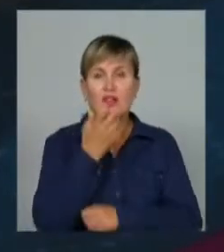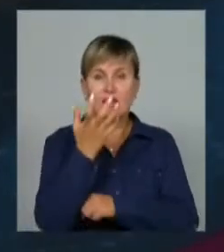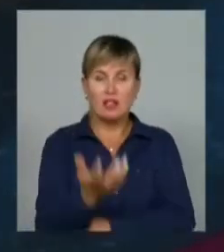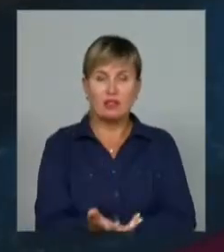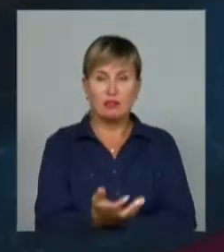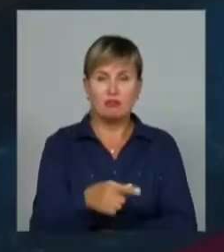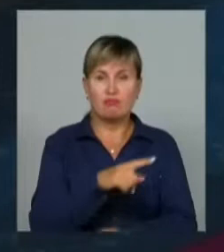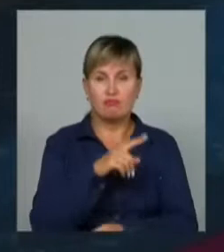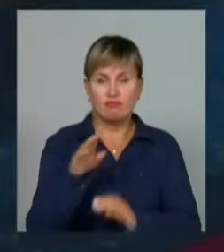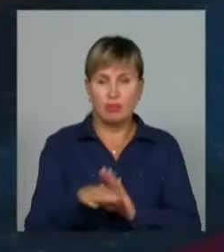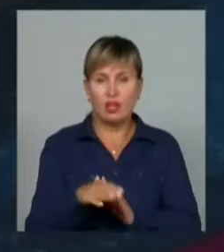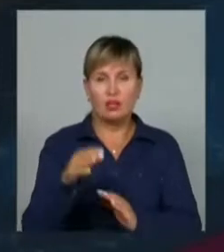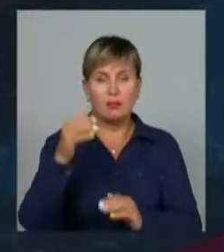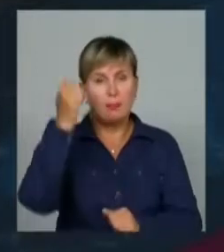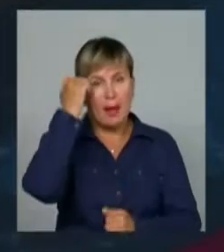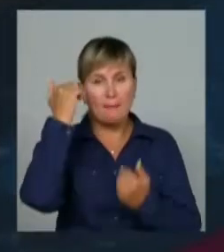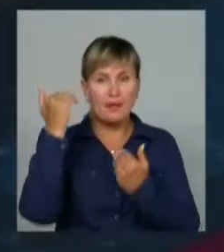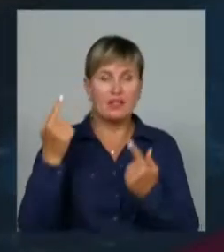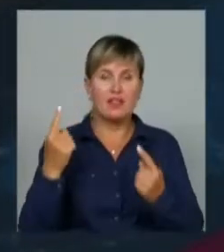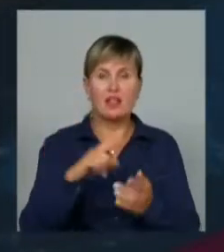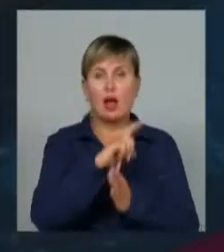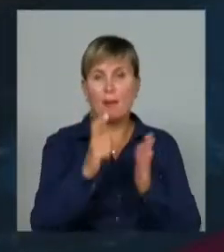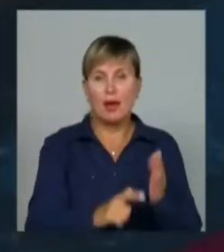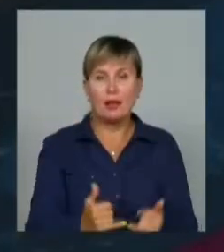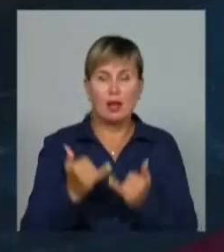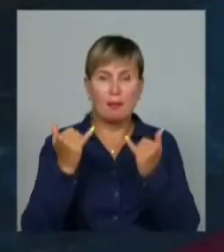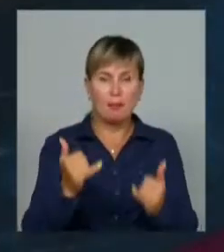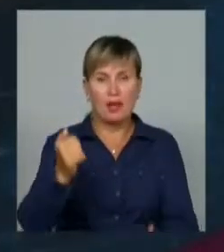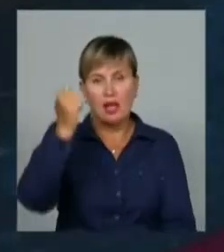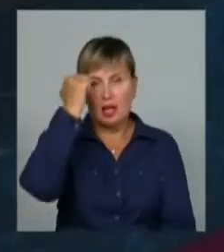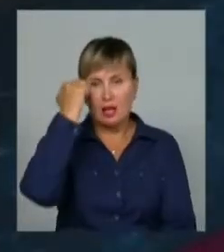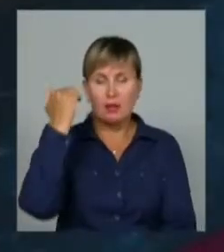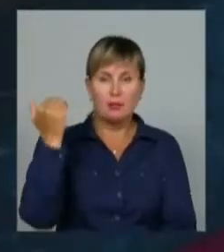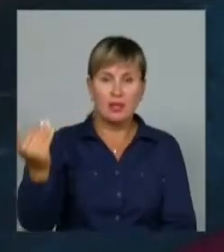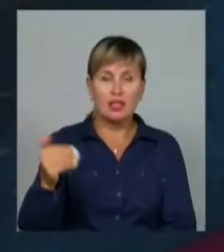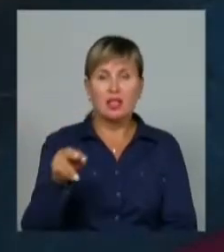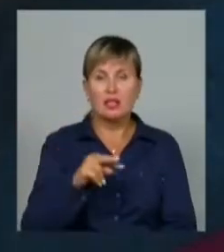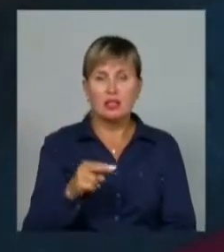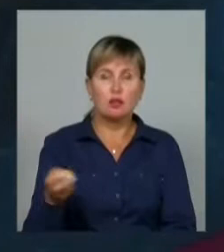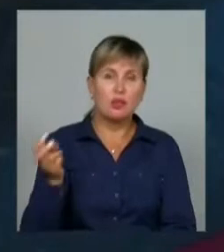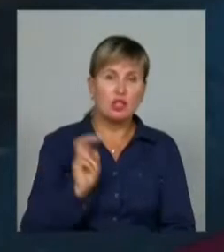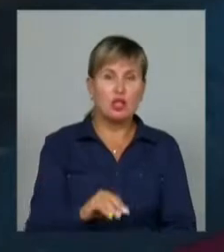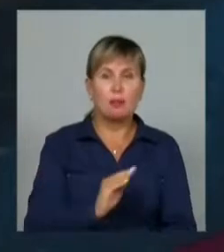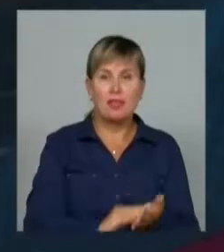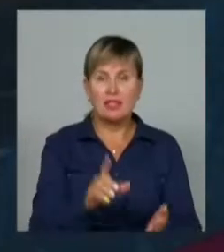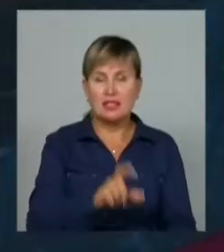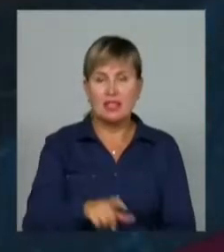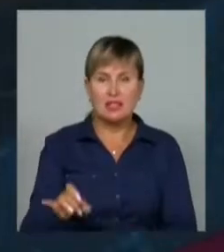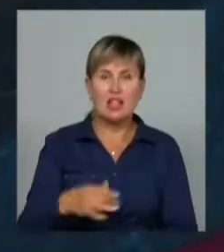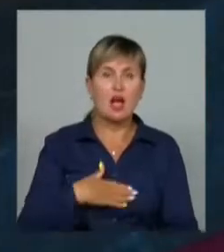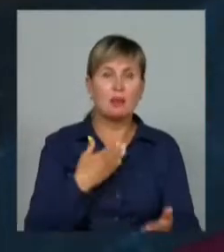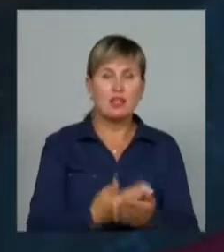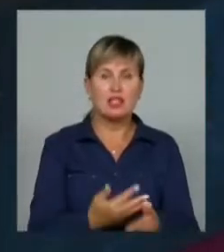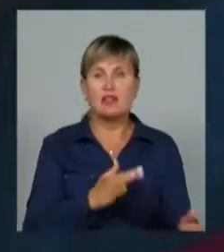к подножью памятника великого поэта. Почтить память основоположника отечественной литературы пришли писатели и